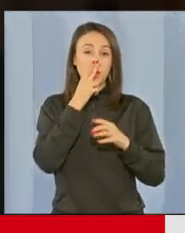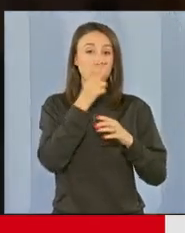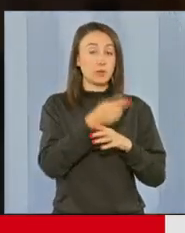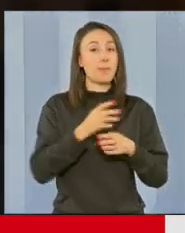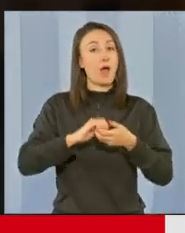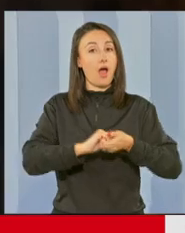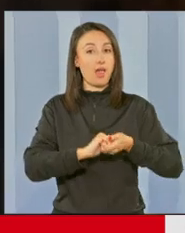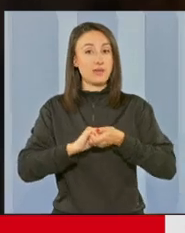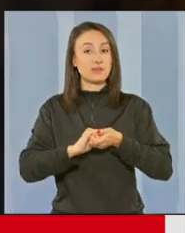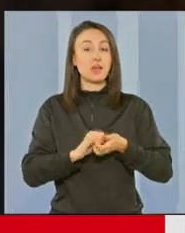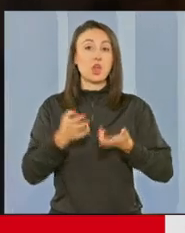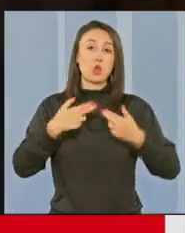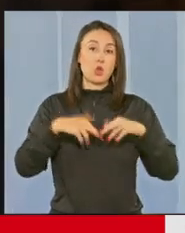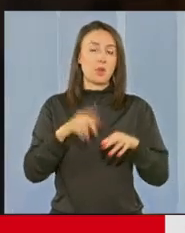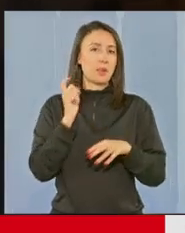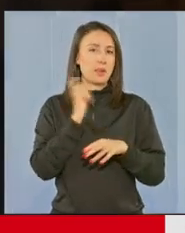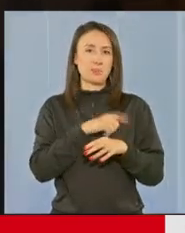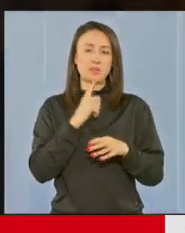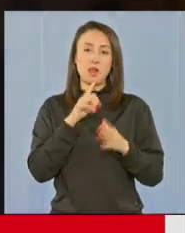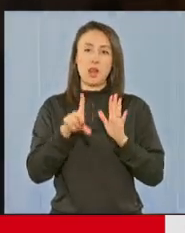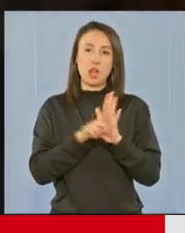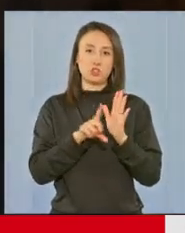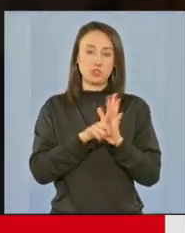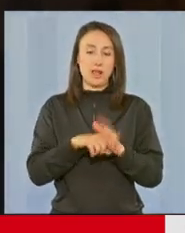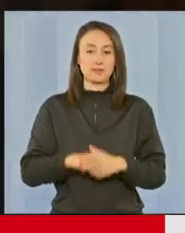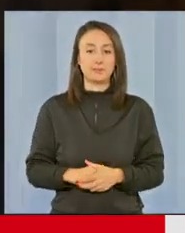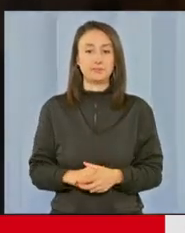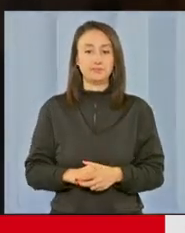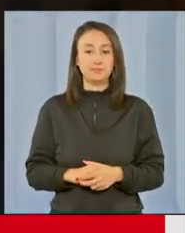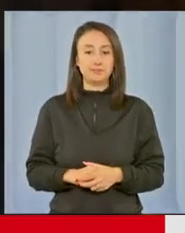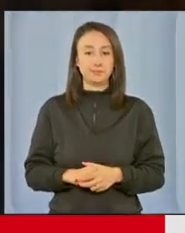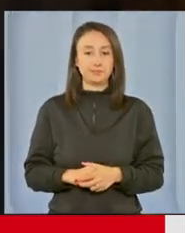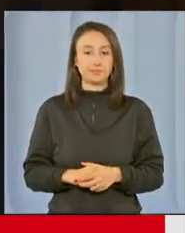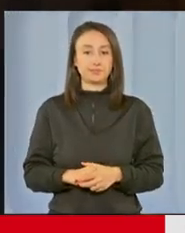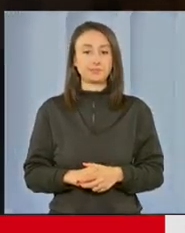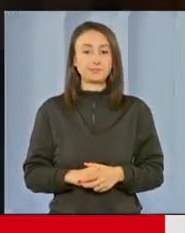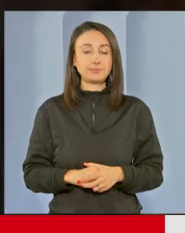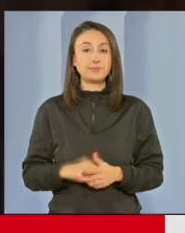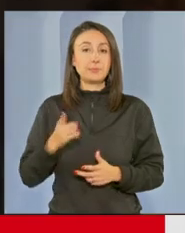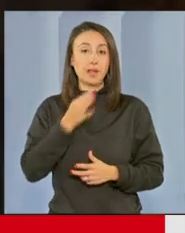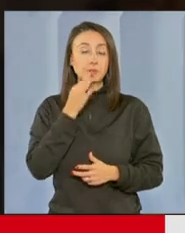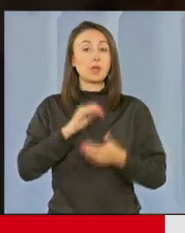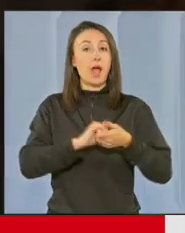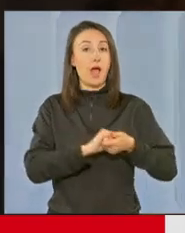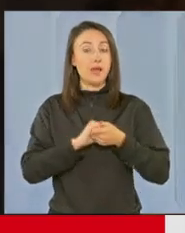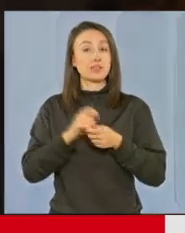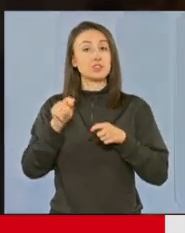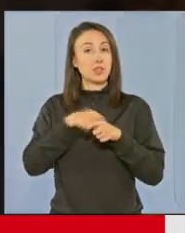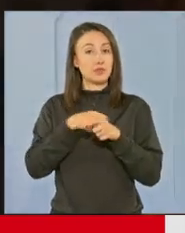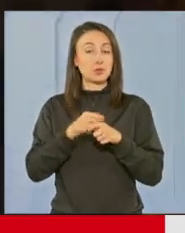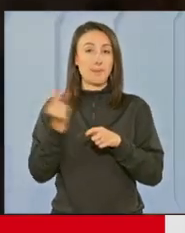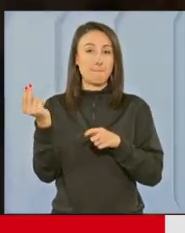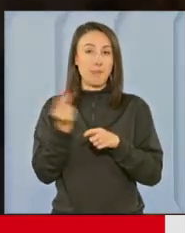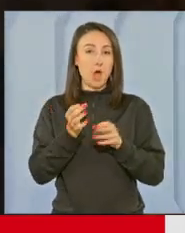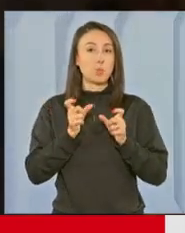cu aliații, însă țara noastră duce lipsă de legislație în acest domeniu. Totodată, Mircea Joană spune că alianța și-a revizuit planurile